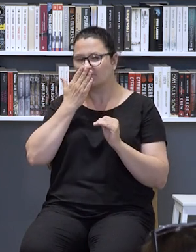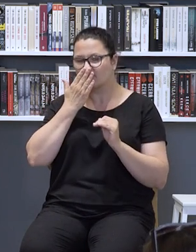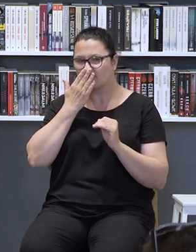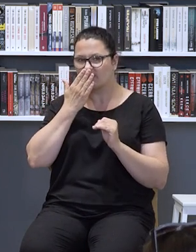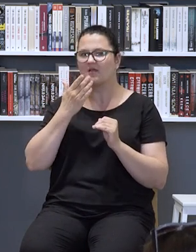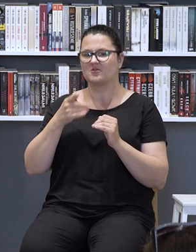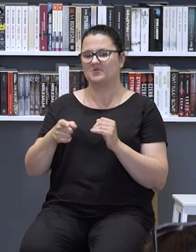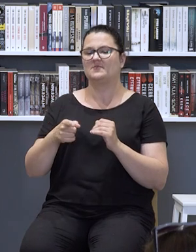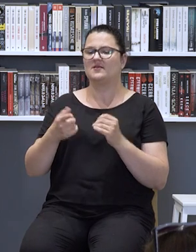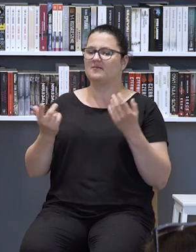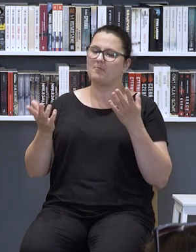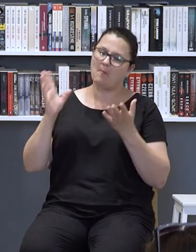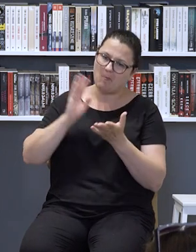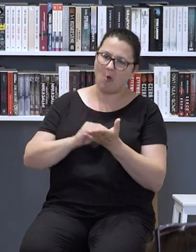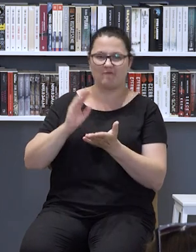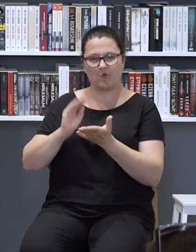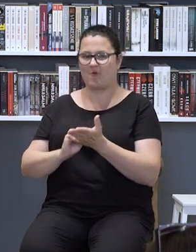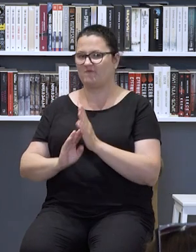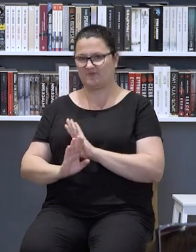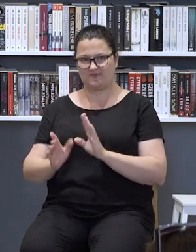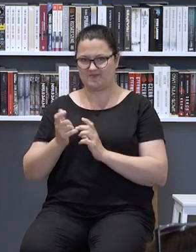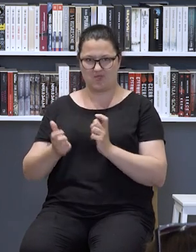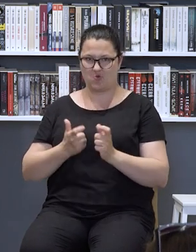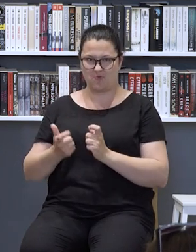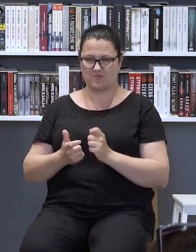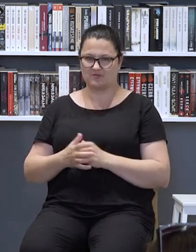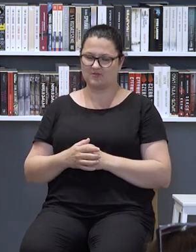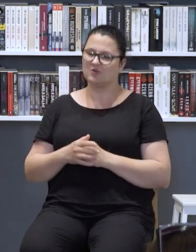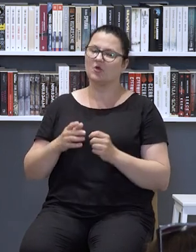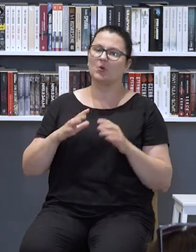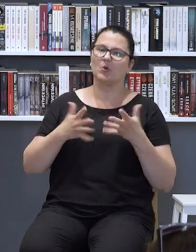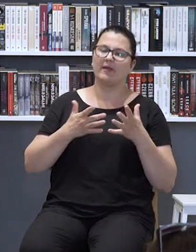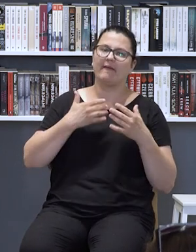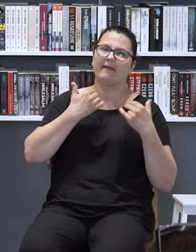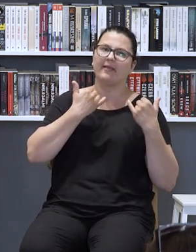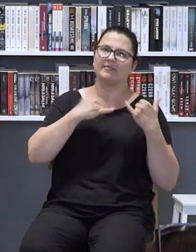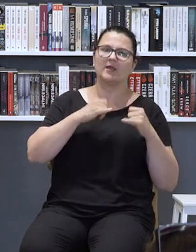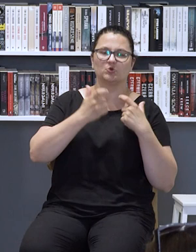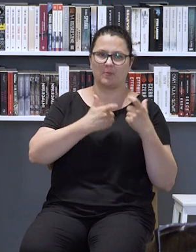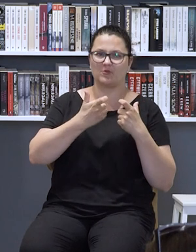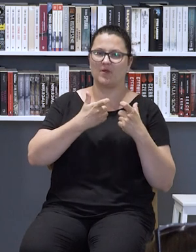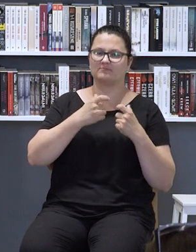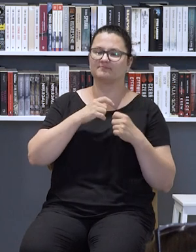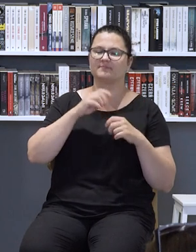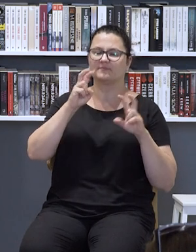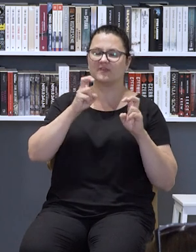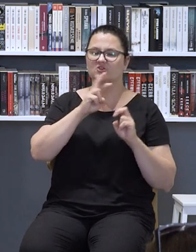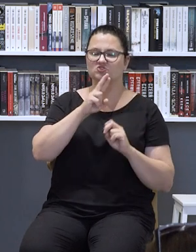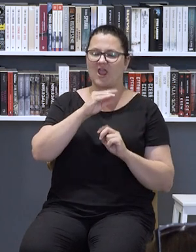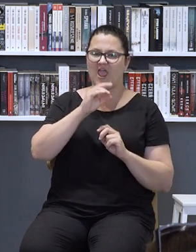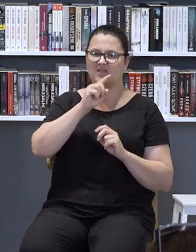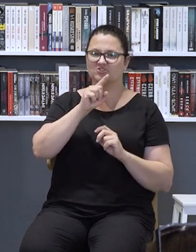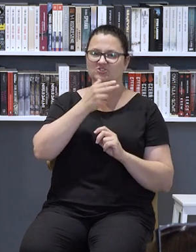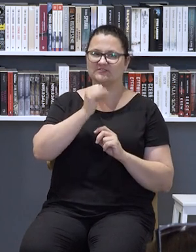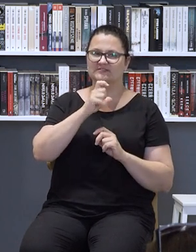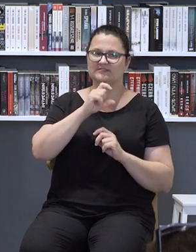struktury nie powielały. To znaczy inaczej poprzeplatałam opowieść w Rzeźnickim Synu, gdzie jest